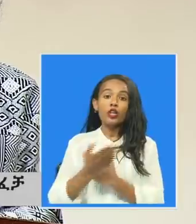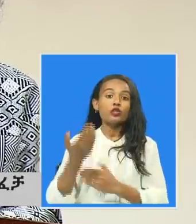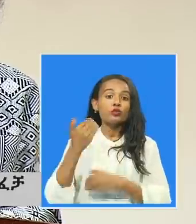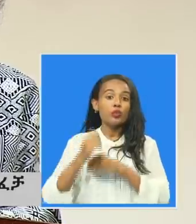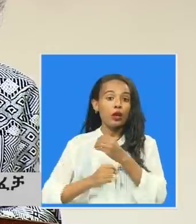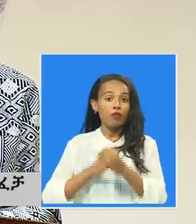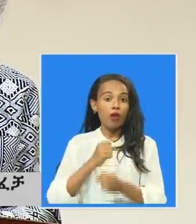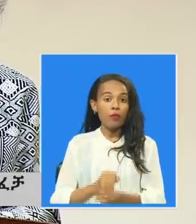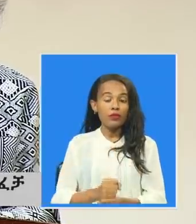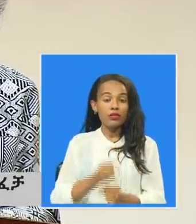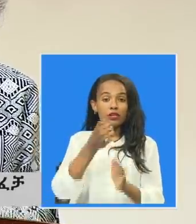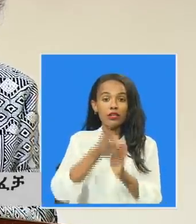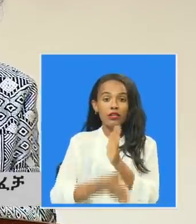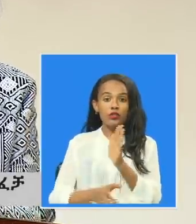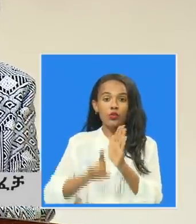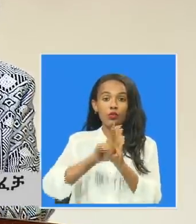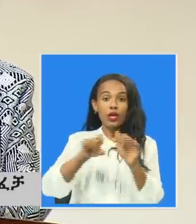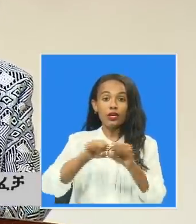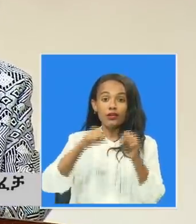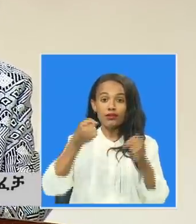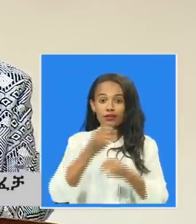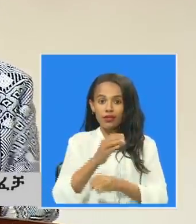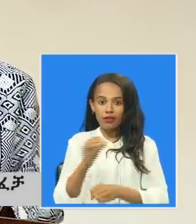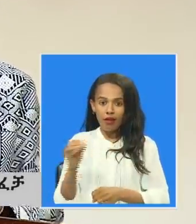ዓመት የተከሰቱ የህግ ጥሰትና